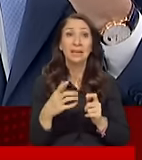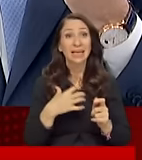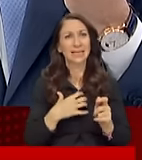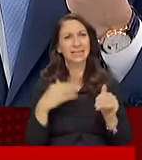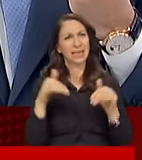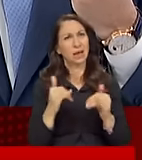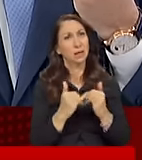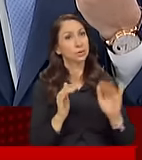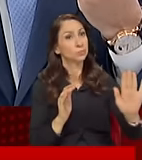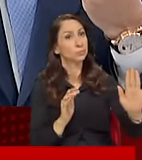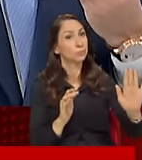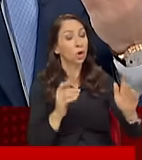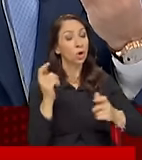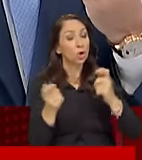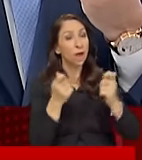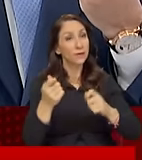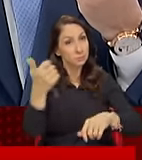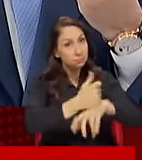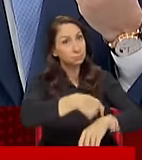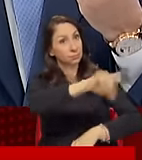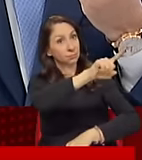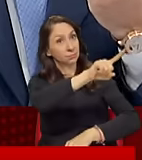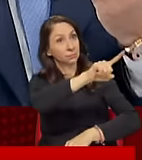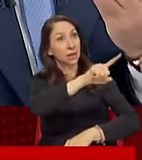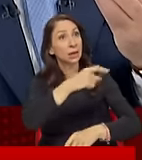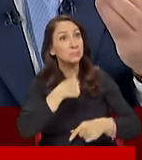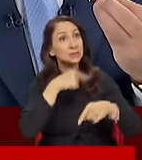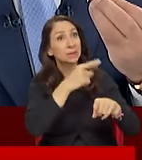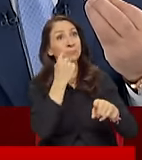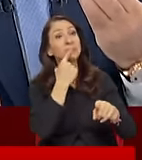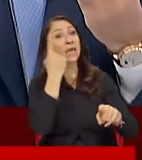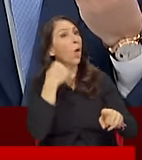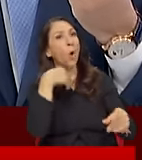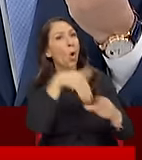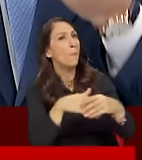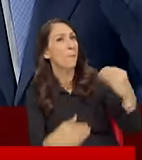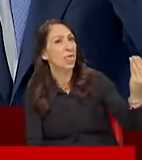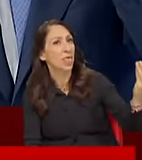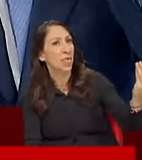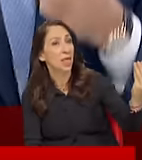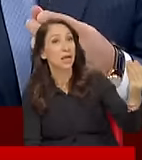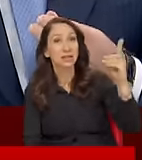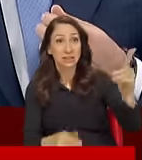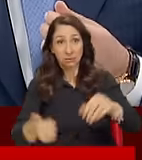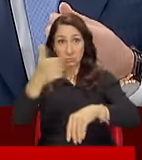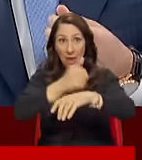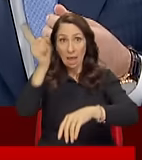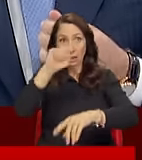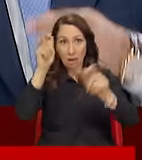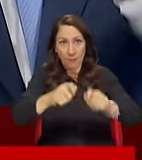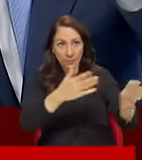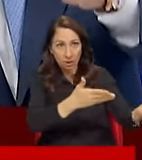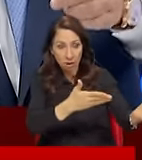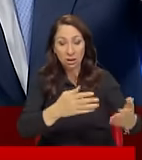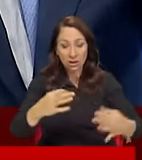Kendinize gelin kardeşim. Görevinizin başına dönün. Biz size bir sene önce oy verdik. Sizi iktidar yaptık.